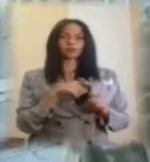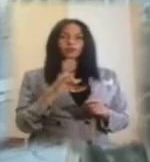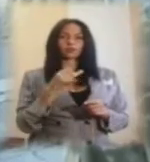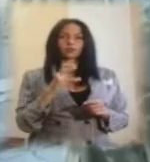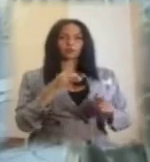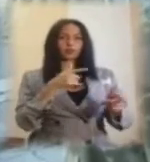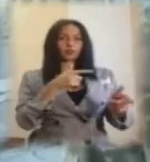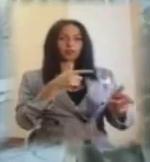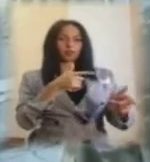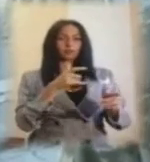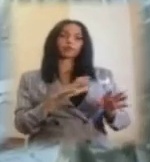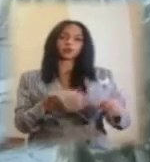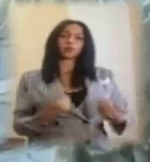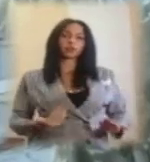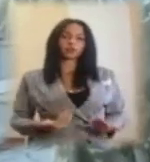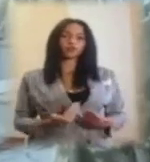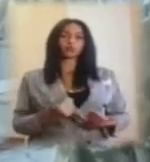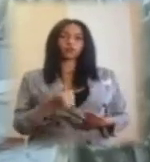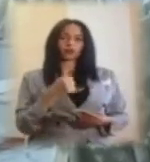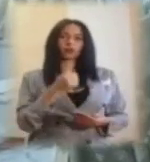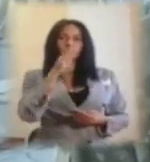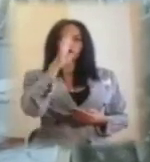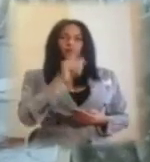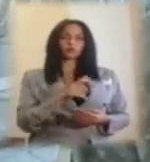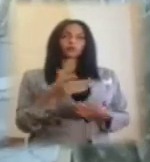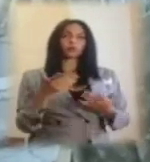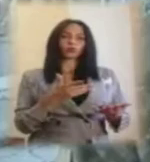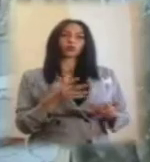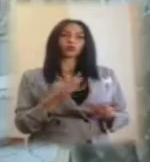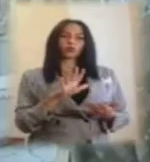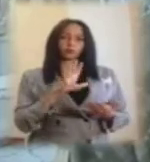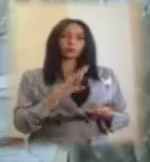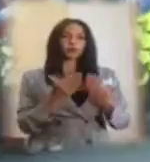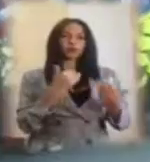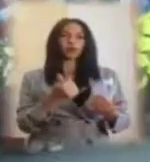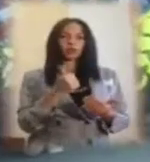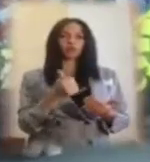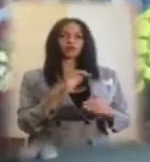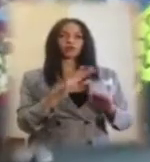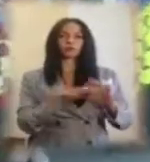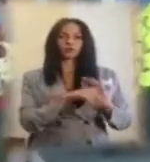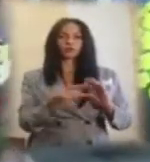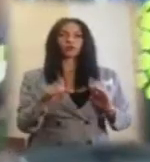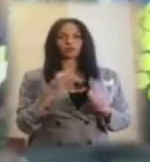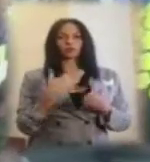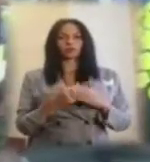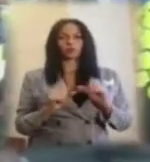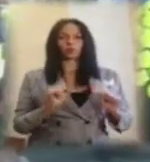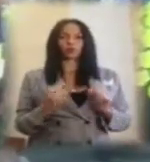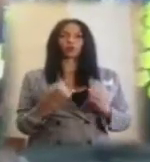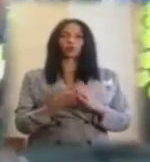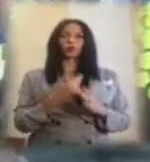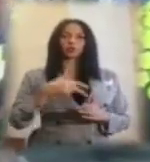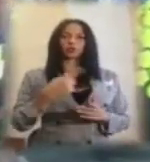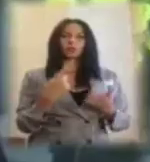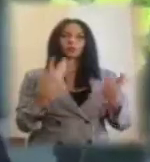життя гарного хлопця, котрий знаходив розуміння із підлеглими, із своїми командирами. До 31-го дня народження Михайло